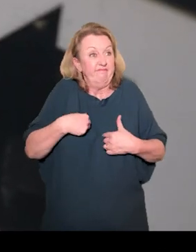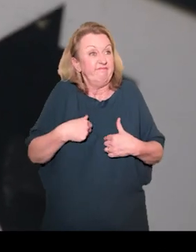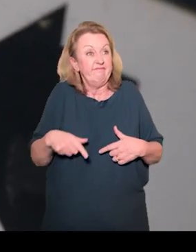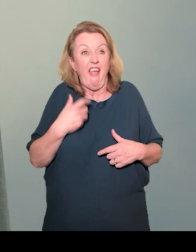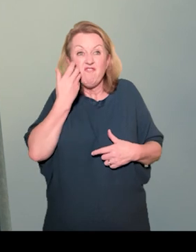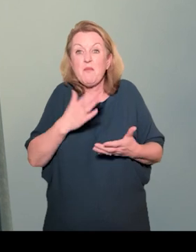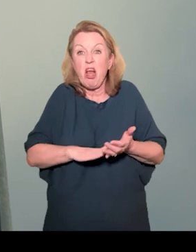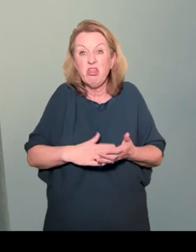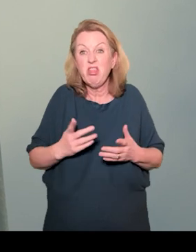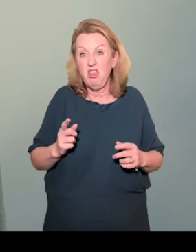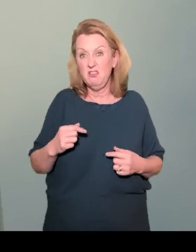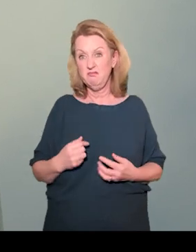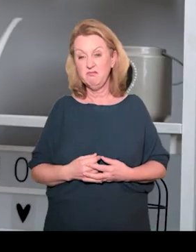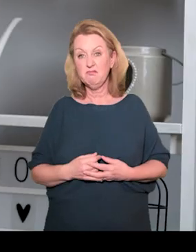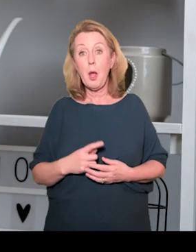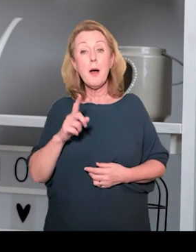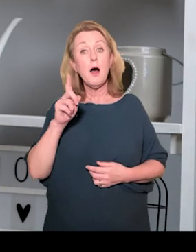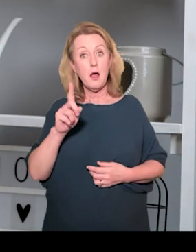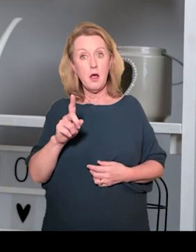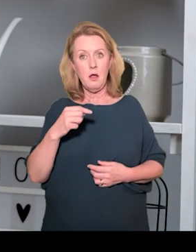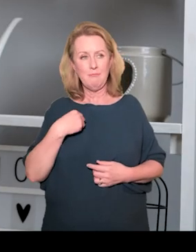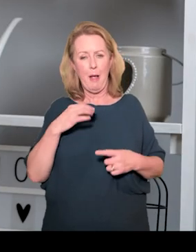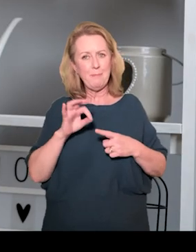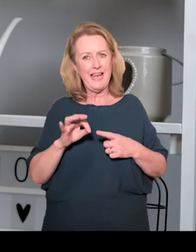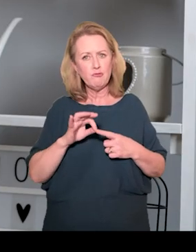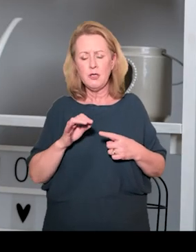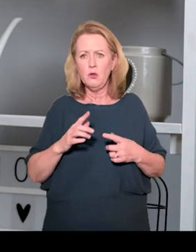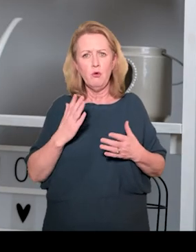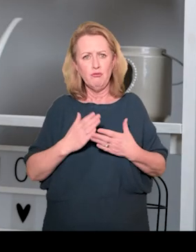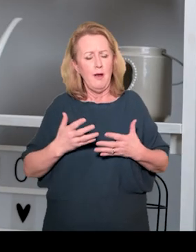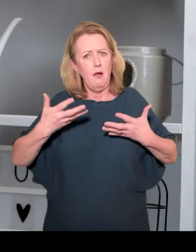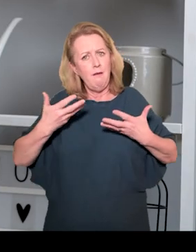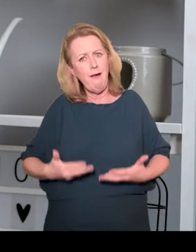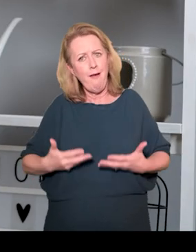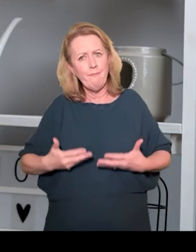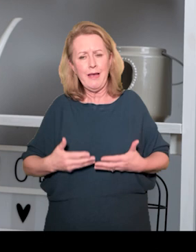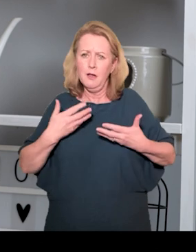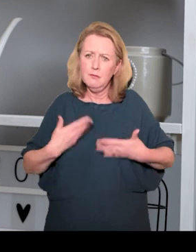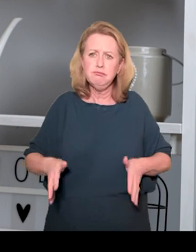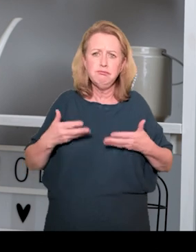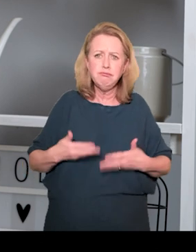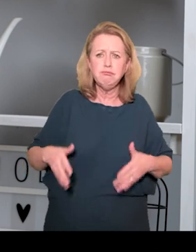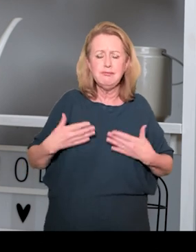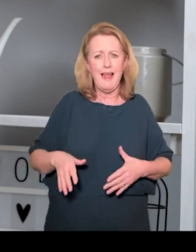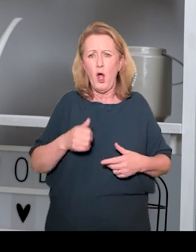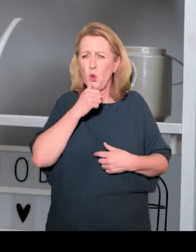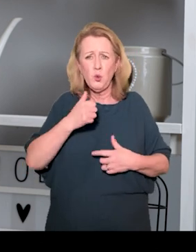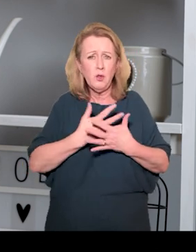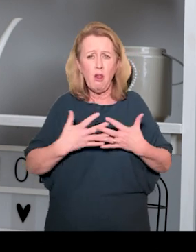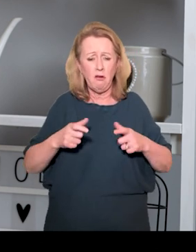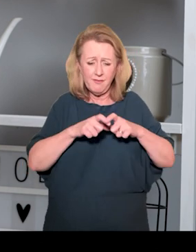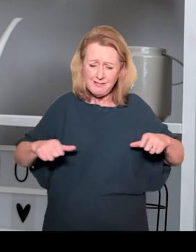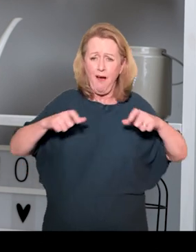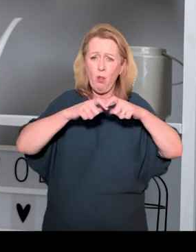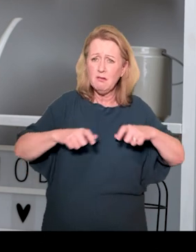mis. Oedd y mislif i wastad yn reit drwm, so o'n i'n mynd trwy tywels mislif